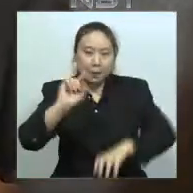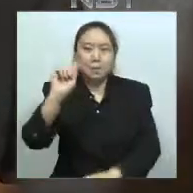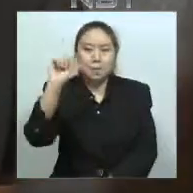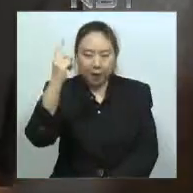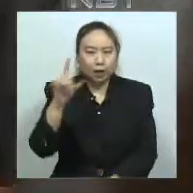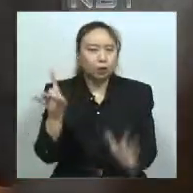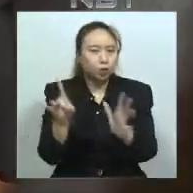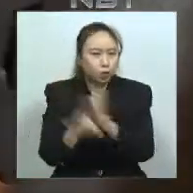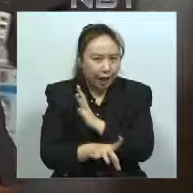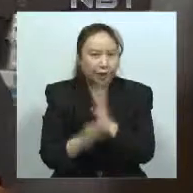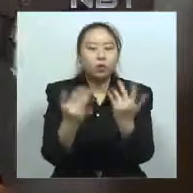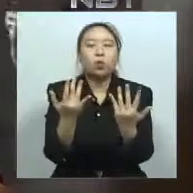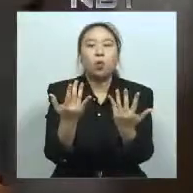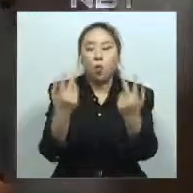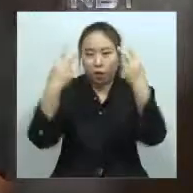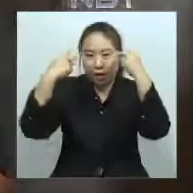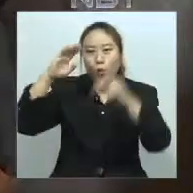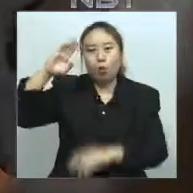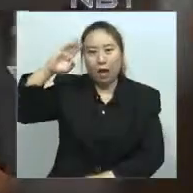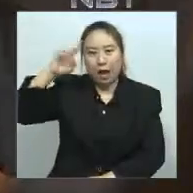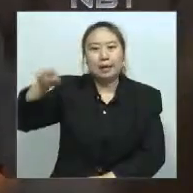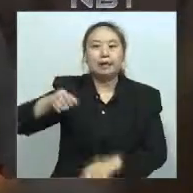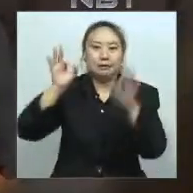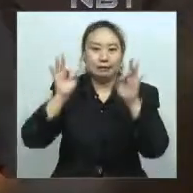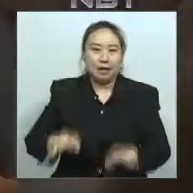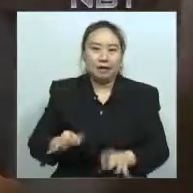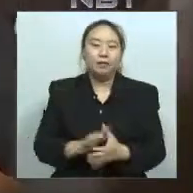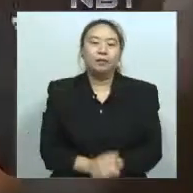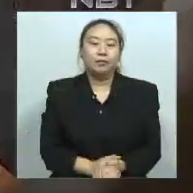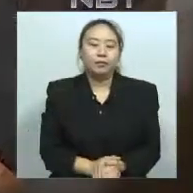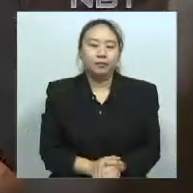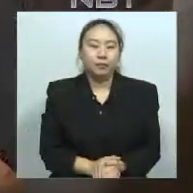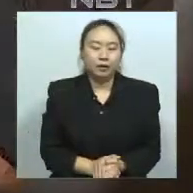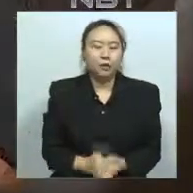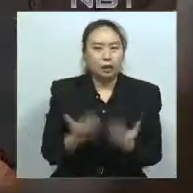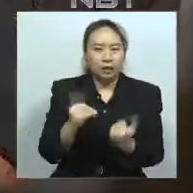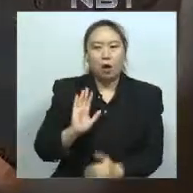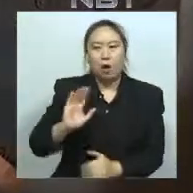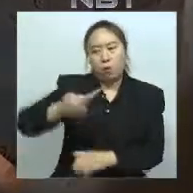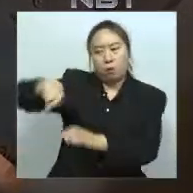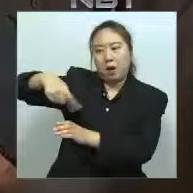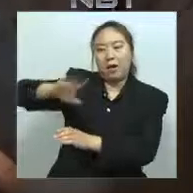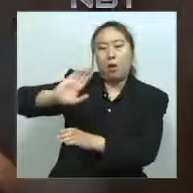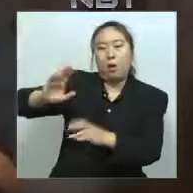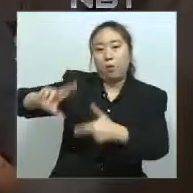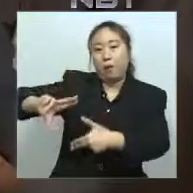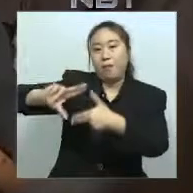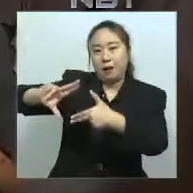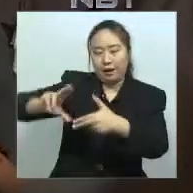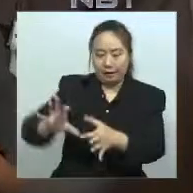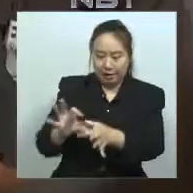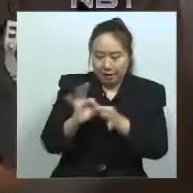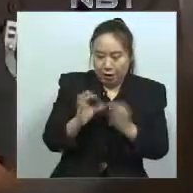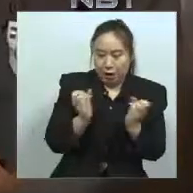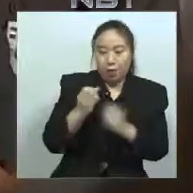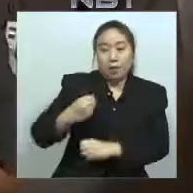ไฟนอลจริงๆเนี่ยต้องให้พลเอกประยุทธ์เป็นคนตัดสินอีกทีคุณจุรินทร์บอกว่าเรื่องนี้เป็นเรื่องภายในของพรรคพลังประชารัฐแล้วล่ะไม่เกี่ยวกับประชาธิปัต